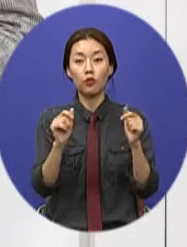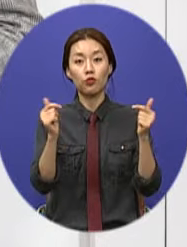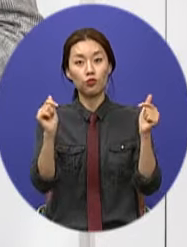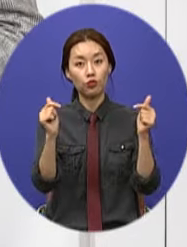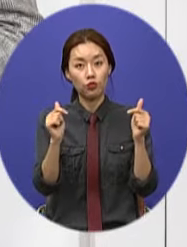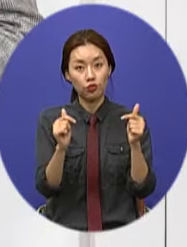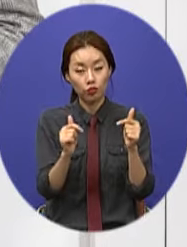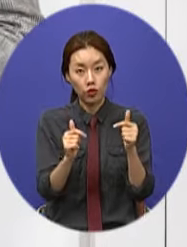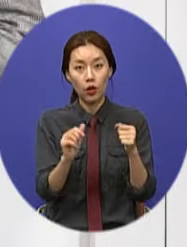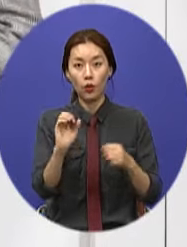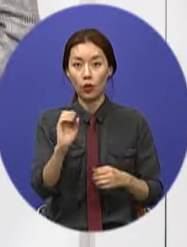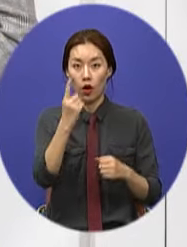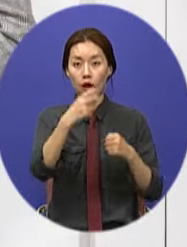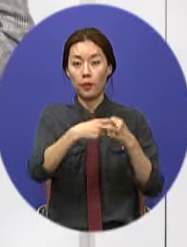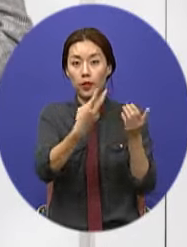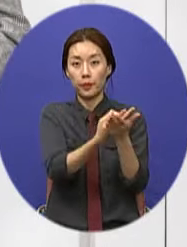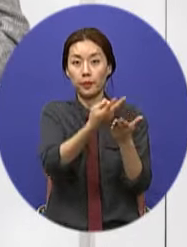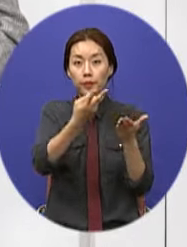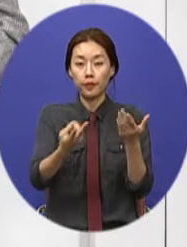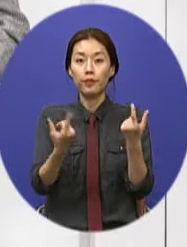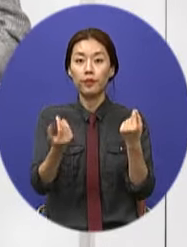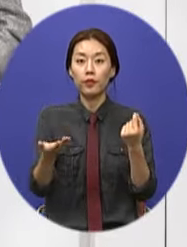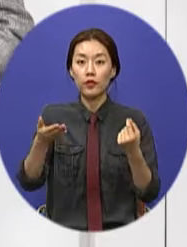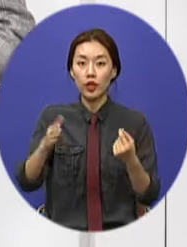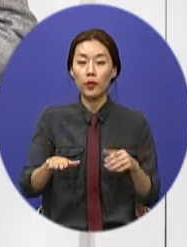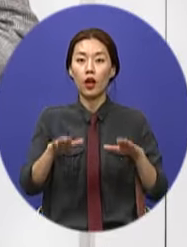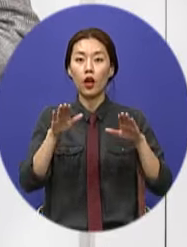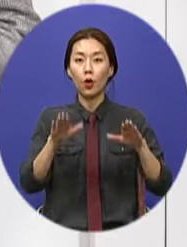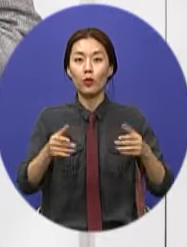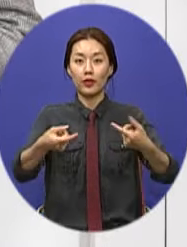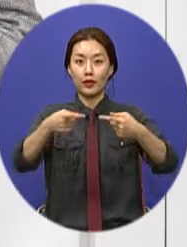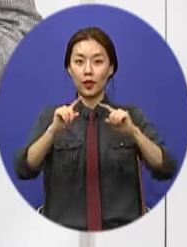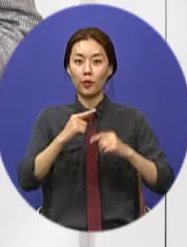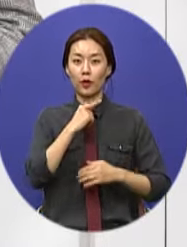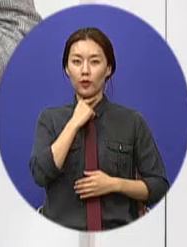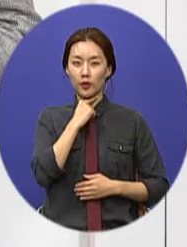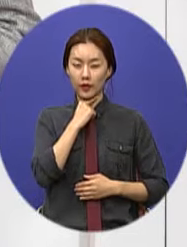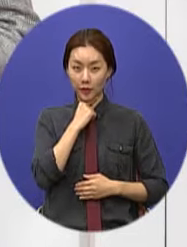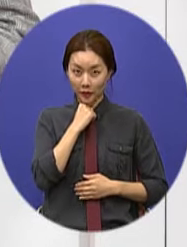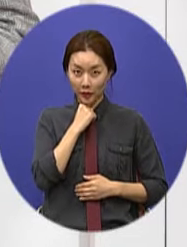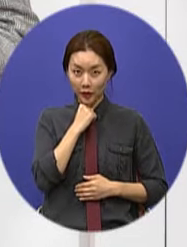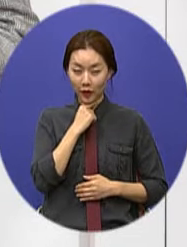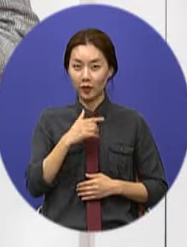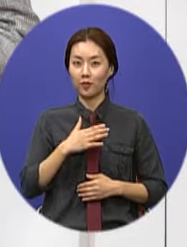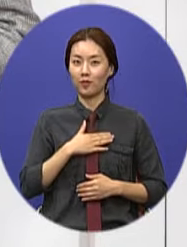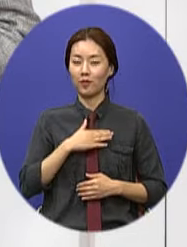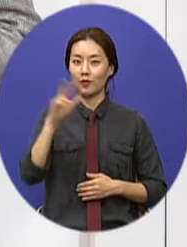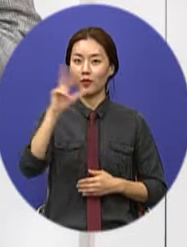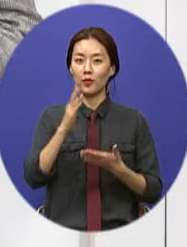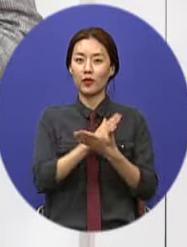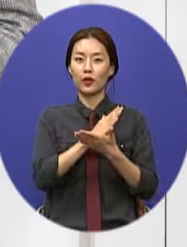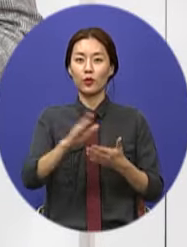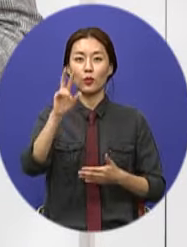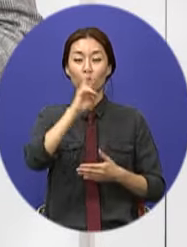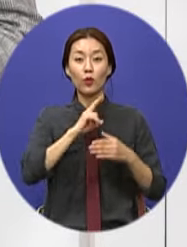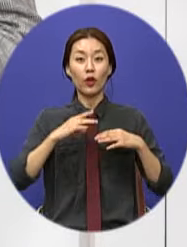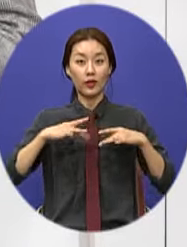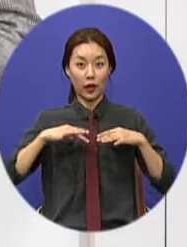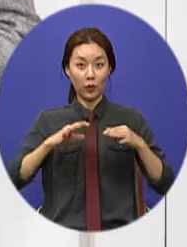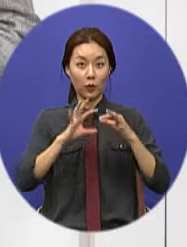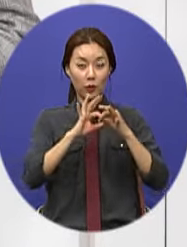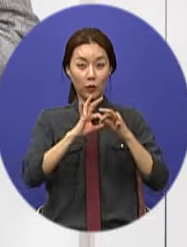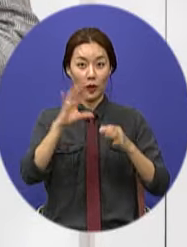나으셨으니까 퇴원을 하셨을 텐데 오늘 네. 또 이렇게 참여하고 싶어 하시던 저희 전국 나눔 노래자랑까지 연결이